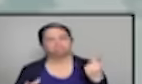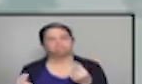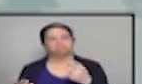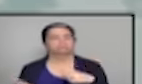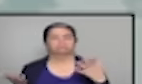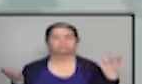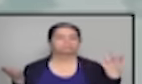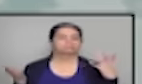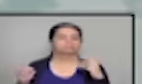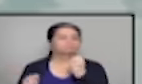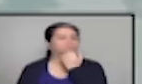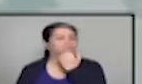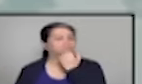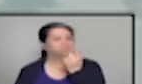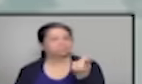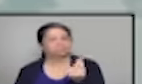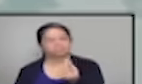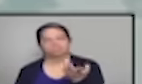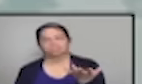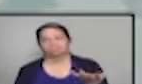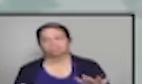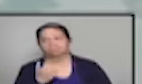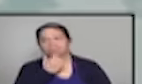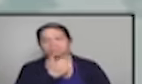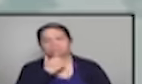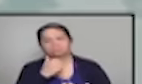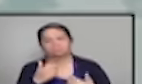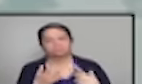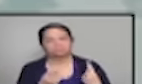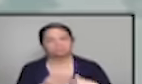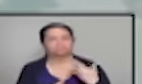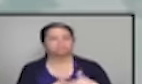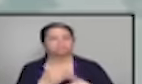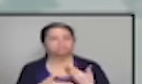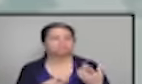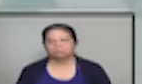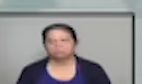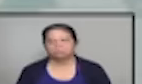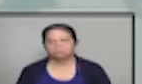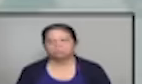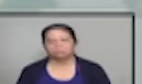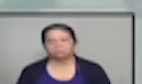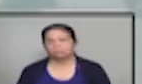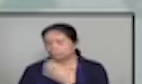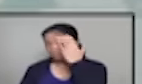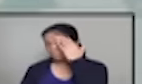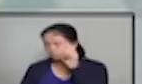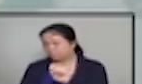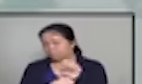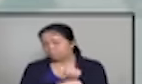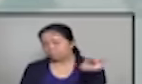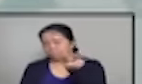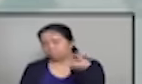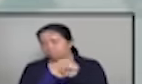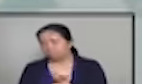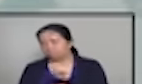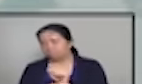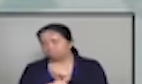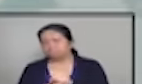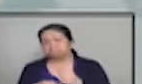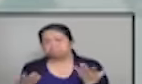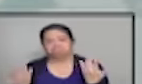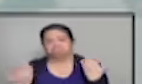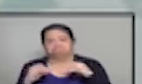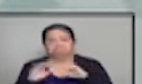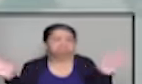to eh. Tsaka mali yung mga susunod na mangyayari sa inyo pagkaano. Alam na ho ba sa work nila na... Siguro